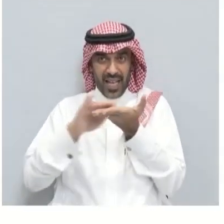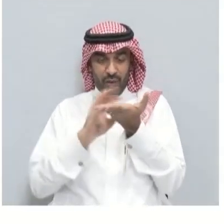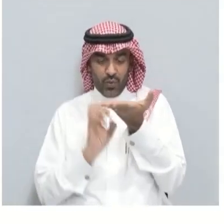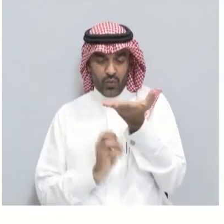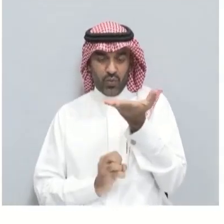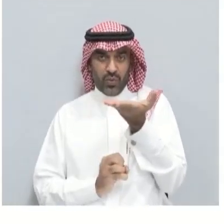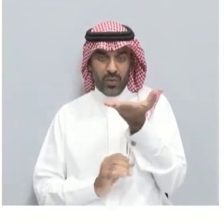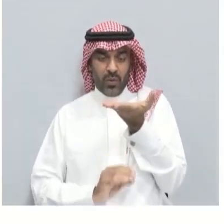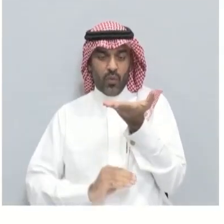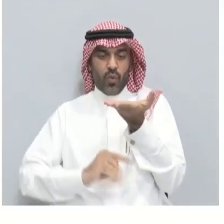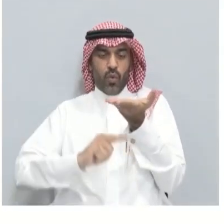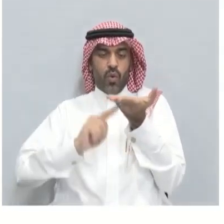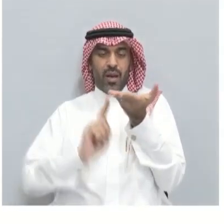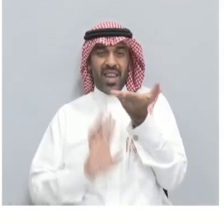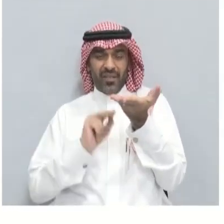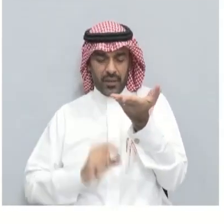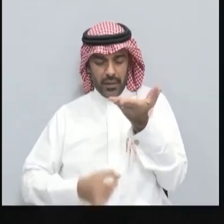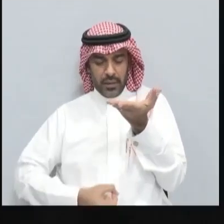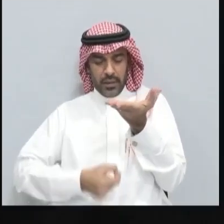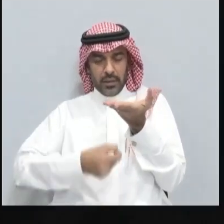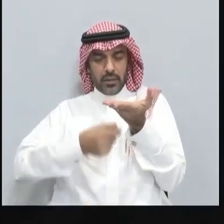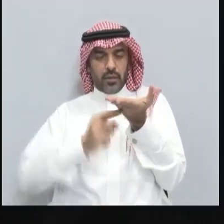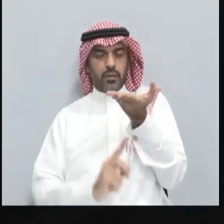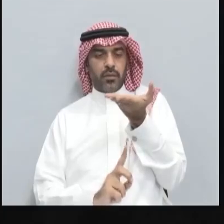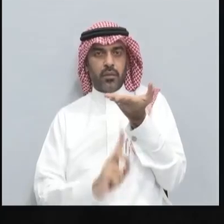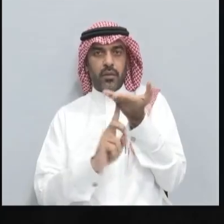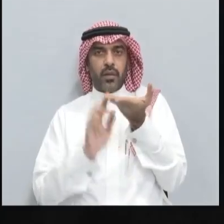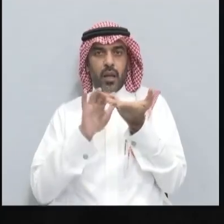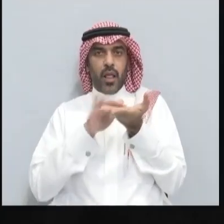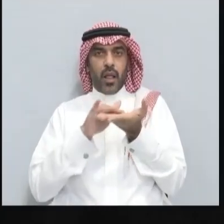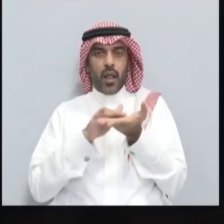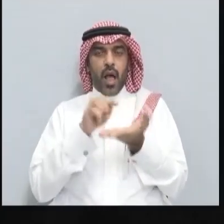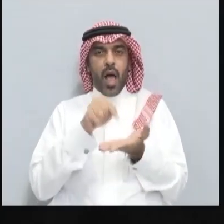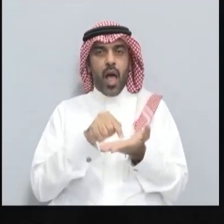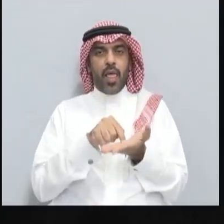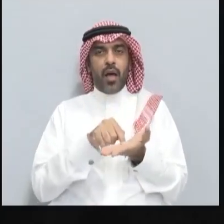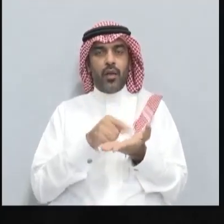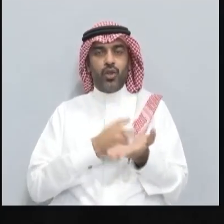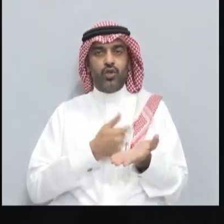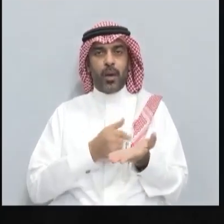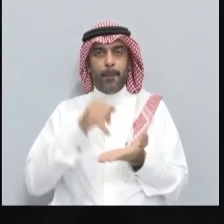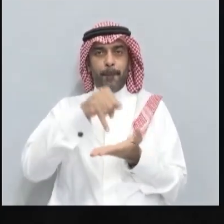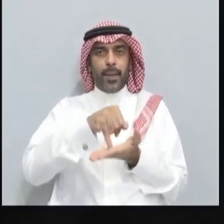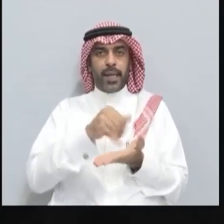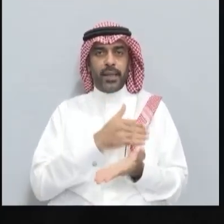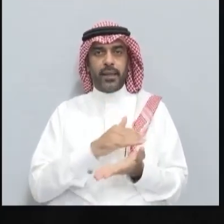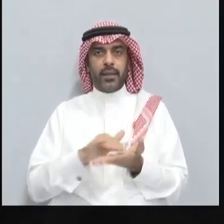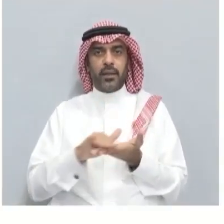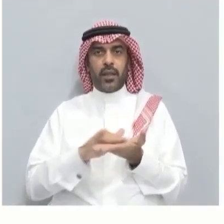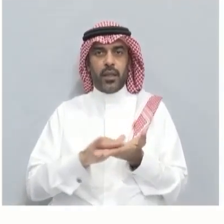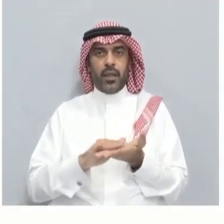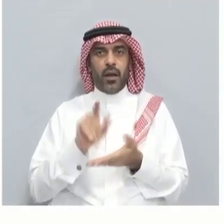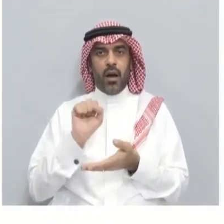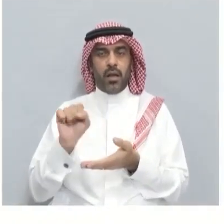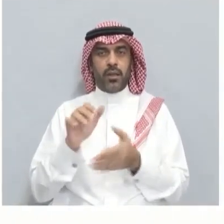يتواجد على سطح الارض ومقابل لبؤره الزلزال تتواجد ماذا المركز السطحي لماذا للزلزال اذا هذه